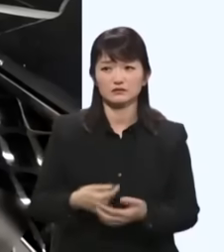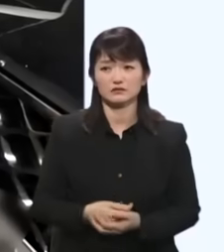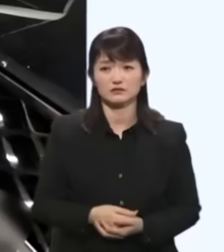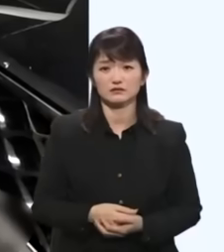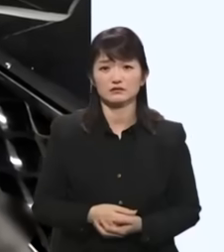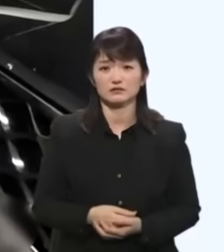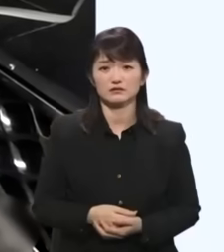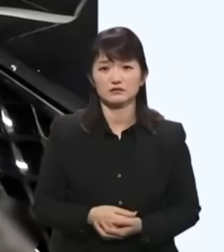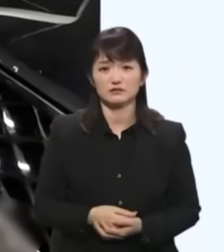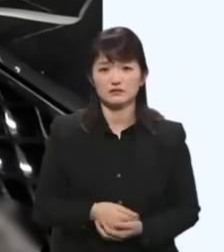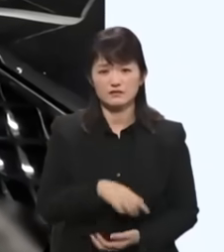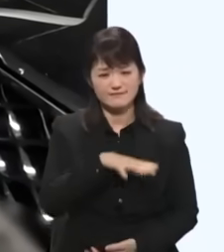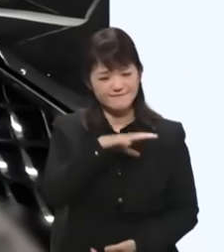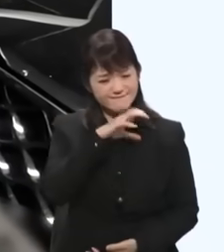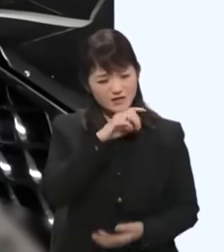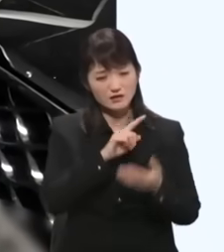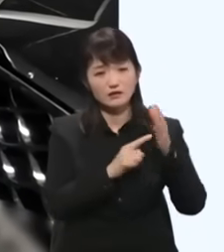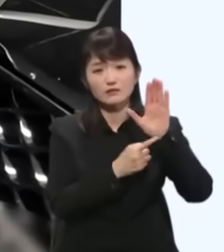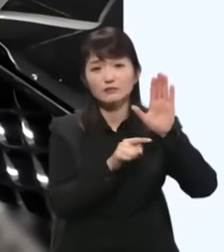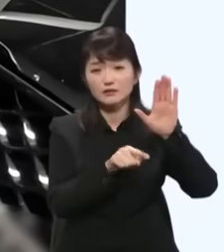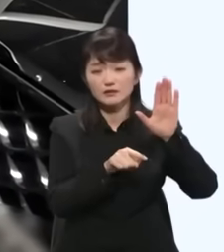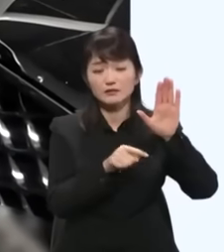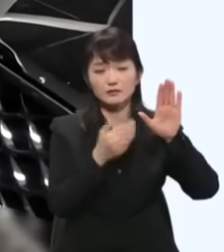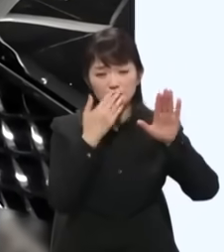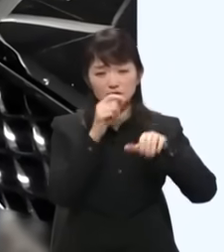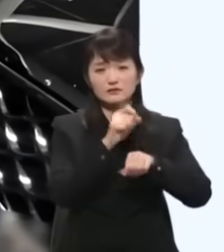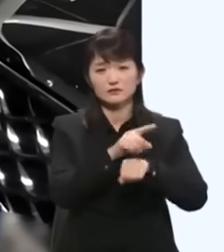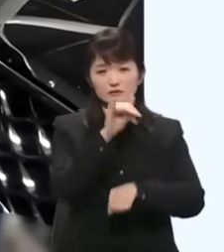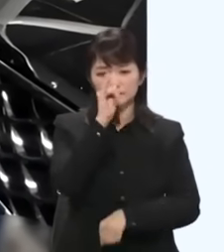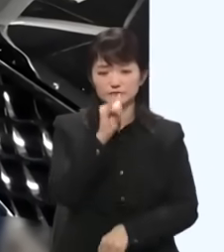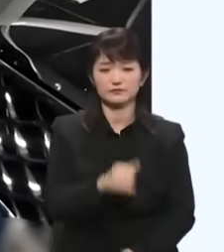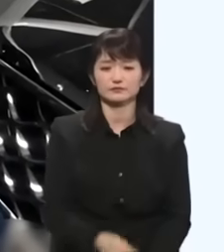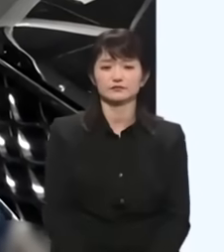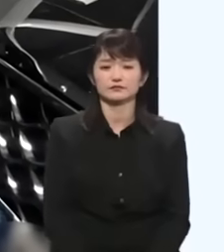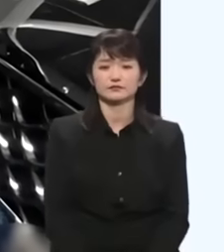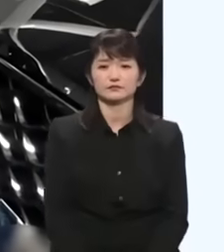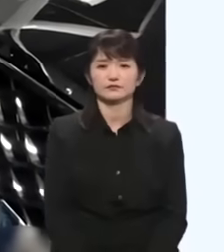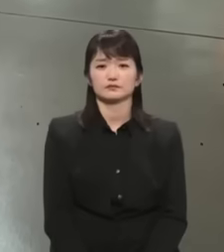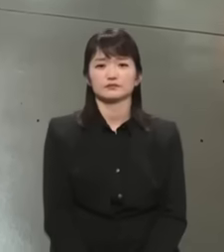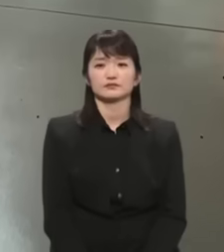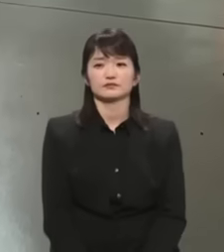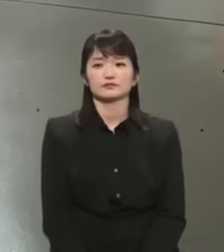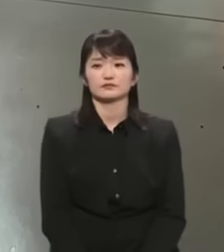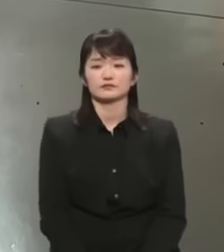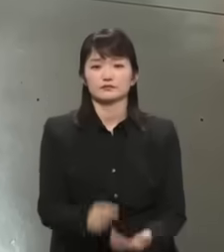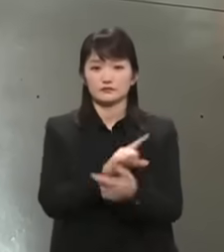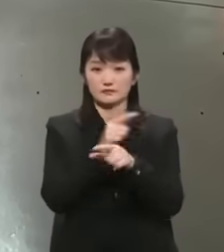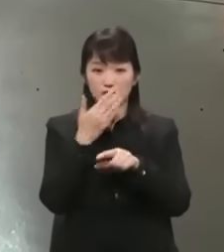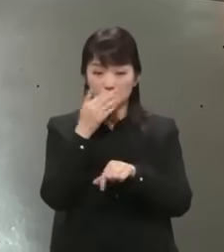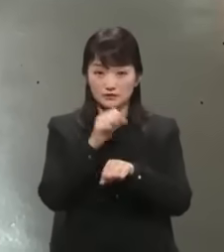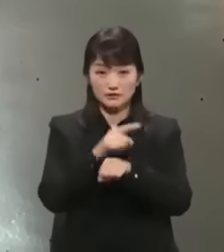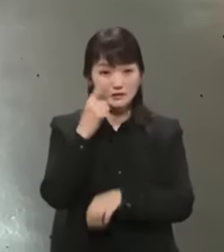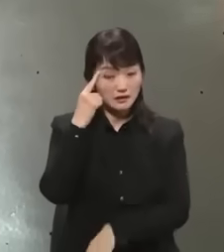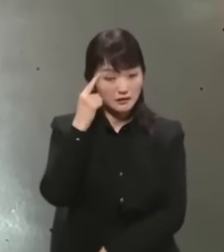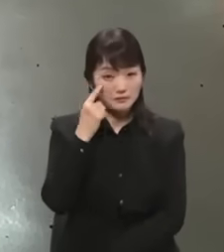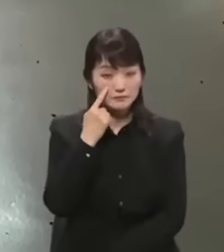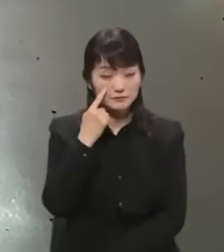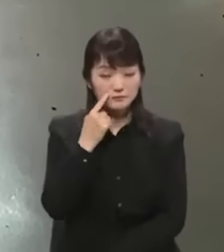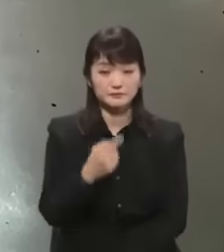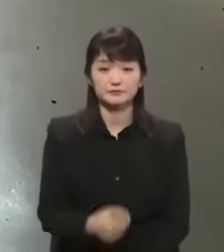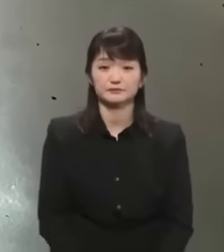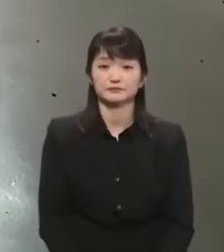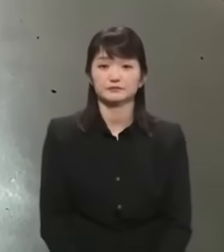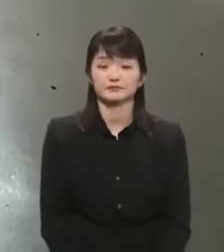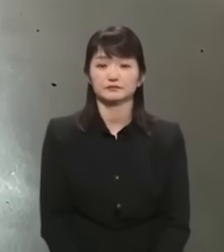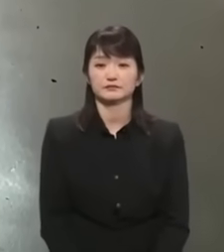이런 불만을 표출하는 어떤 그런 가능성도 배제할 수는 없어 보입니다 일단 여러 가지 가능성을 저희가 따져봤어요 근데 저희가 앞서 말씀드린